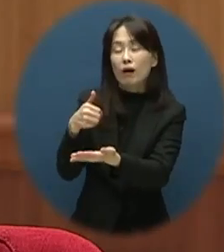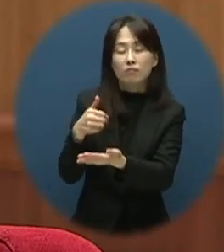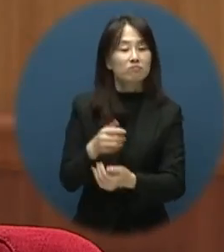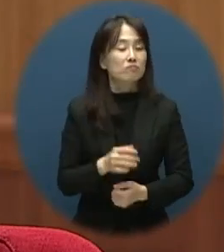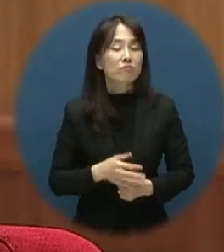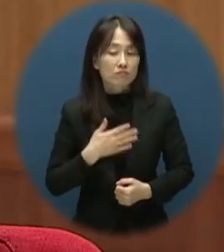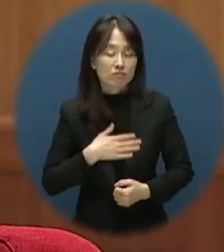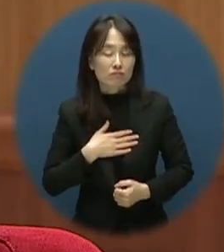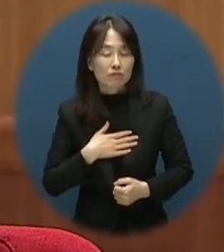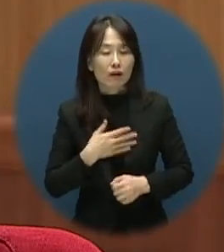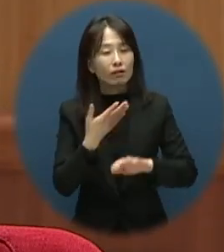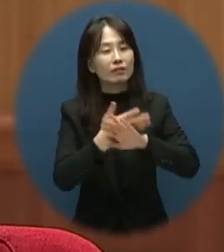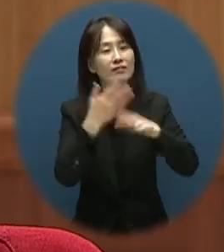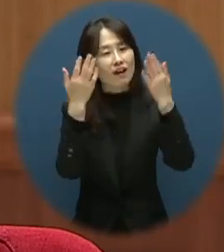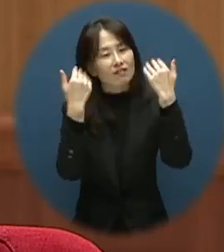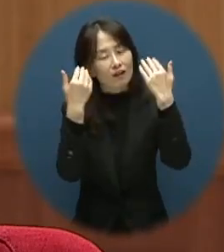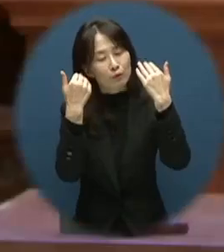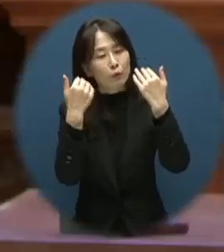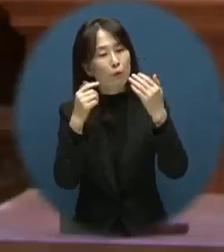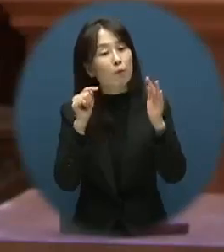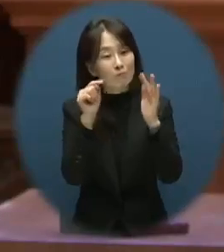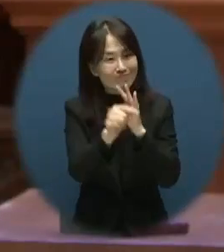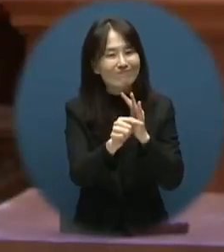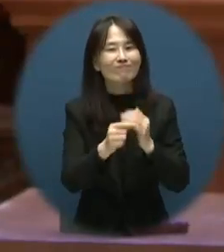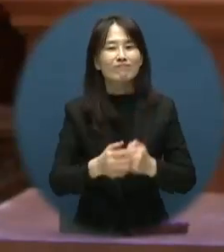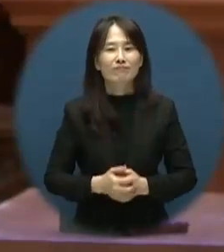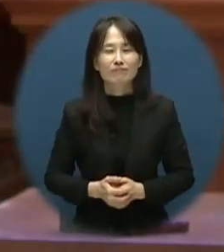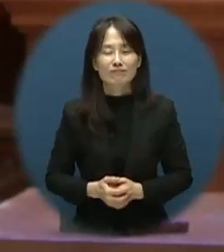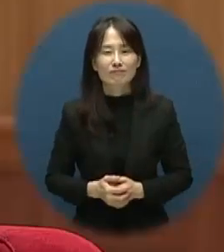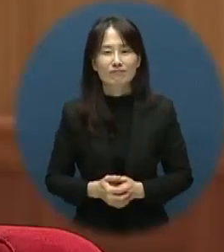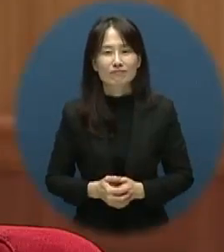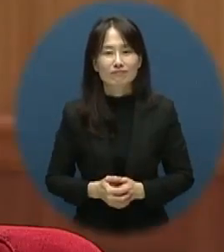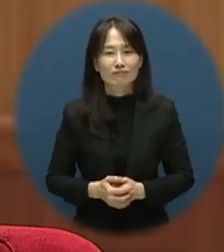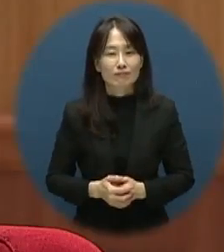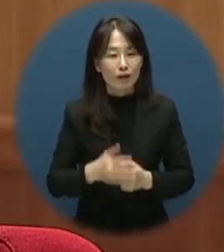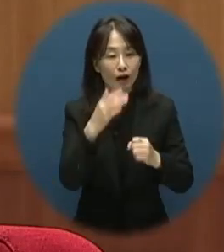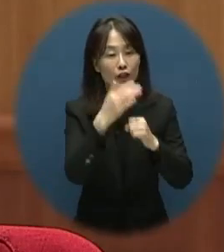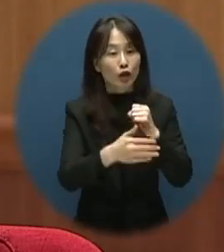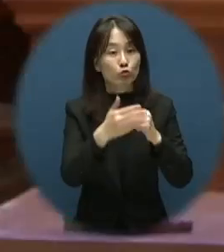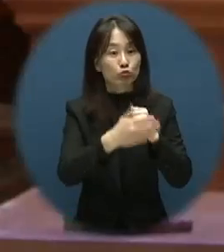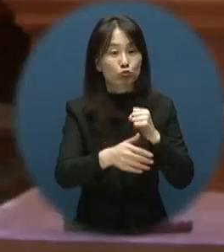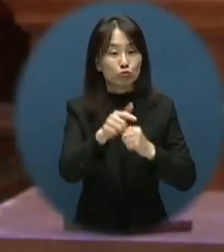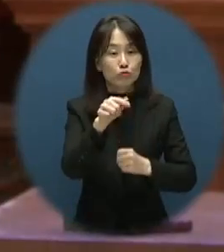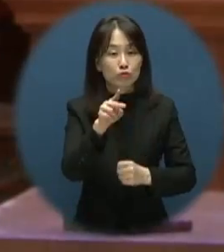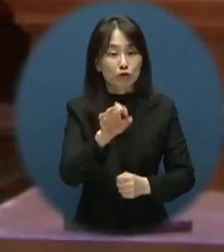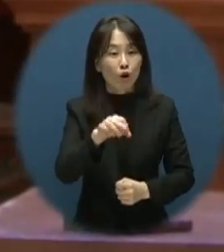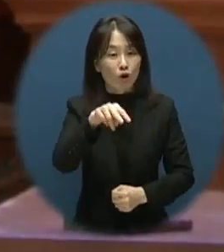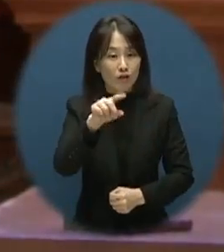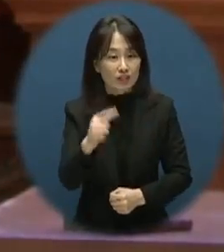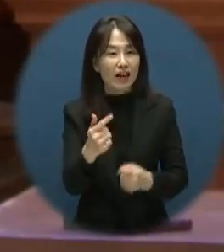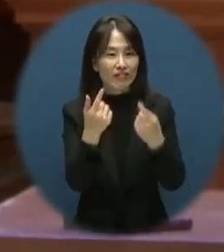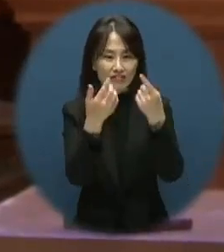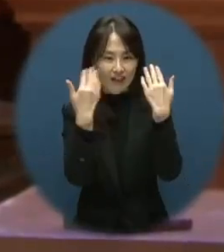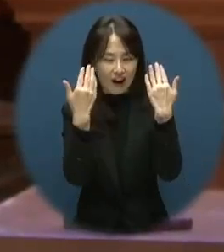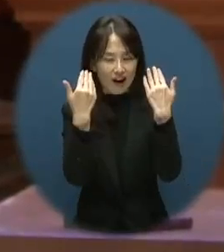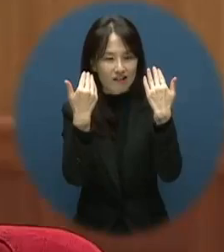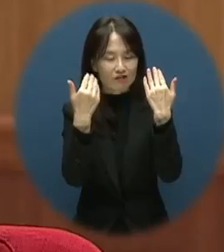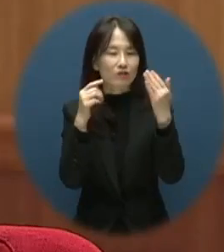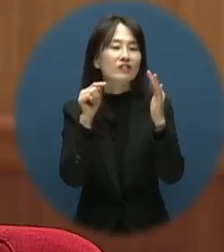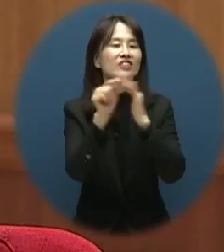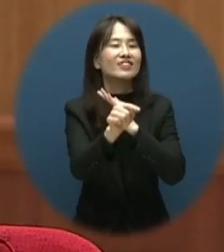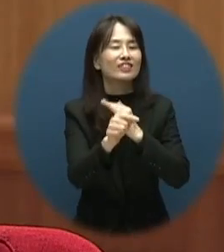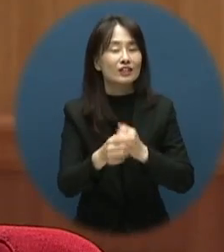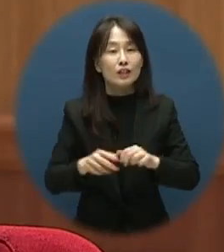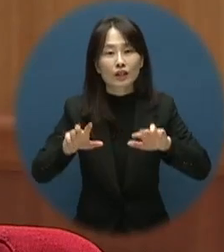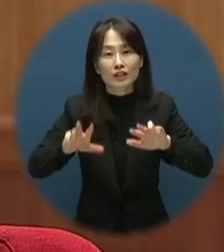도움으로. 다른 학교에 또 가봤어요. 또 다른 학교에. 네, 네. 대구에 있는 경산대학교 당시에. 대구 경산대학. 네, 지금